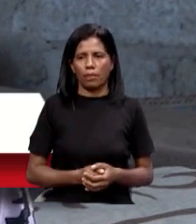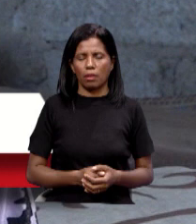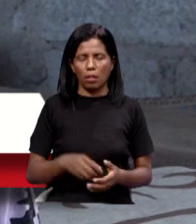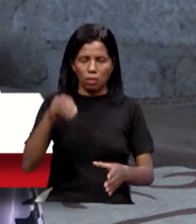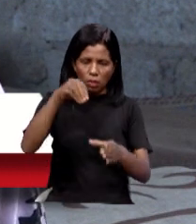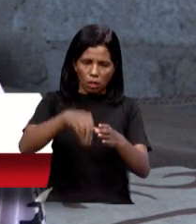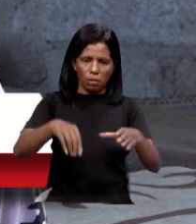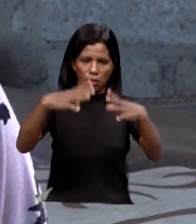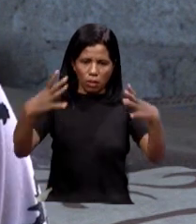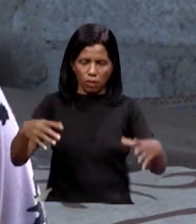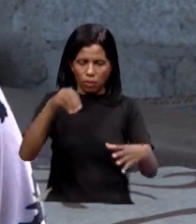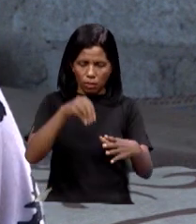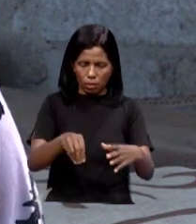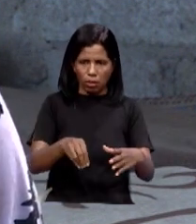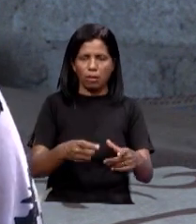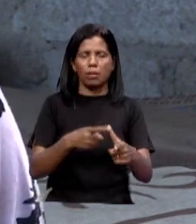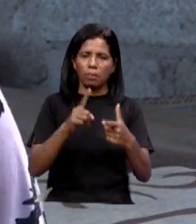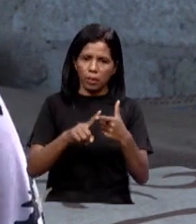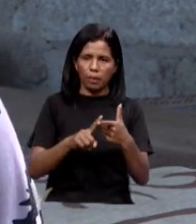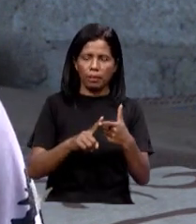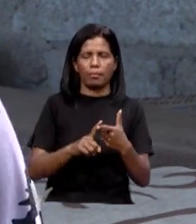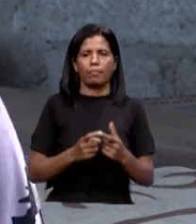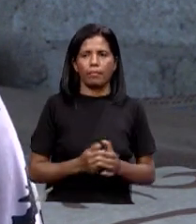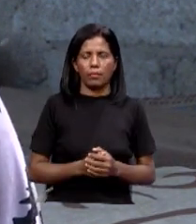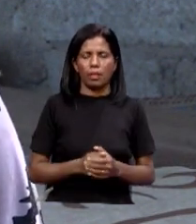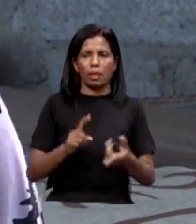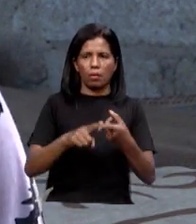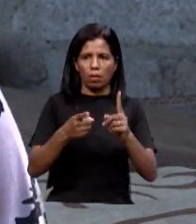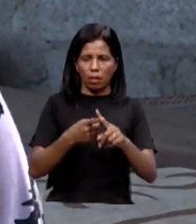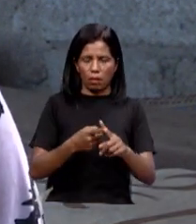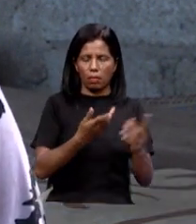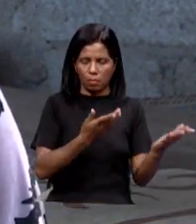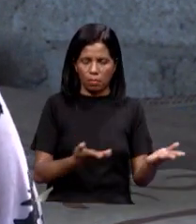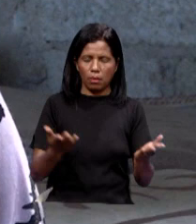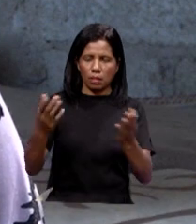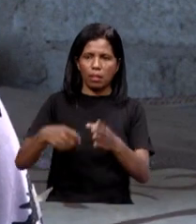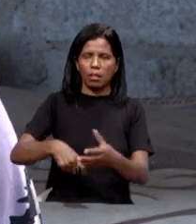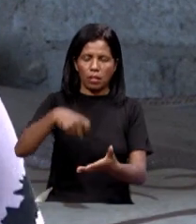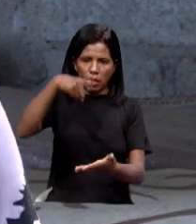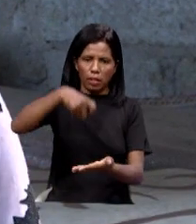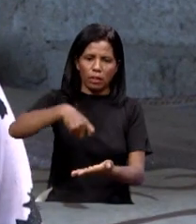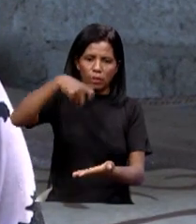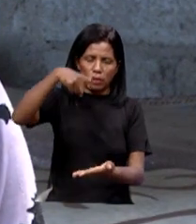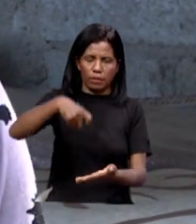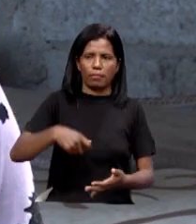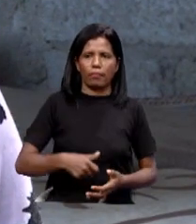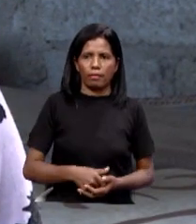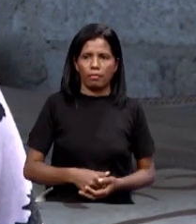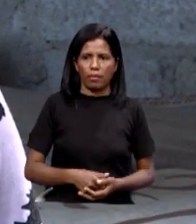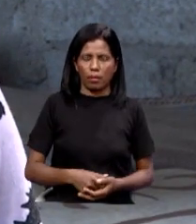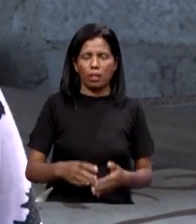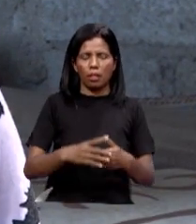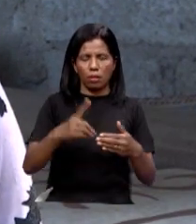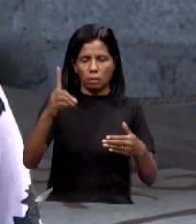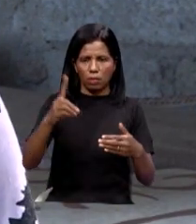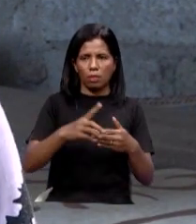tu langsung nen dan nya kolega mai dan tetu tau langsung dan anta tetu ba kita nanti satu dolar dua